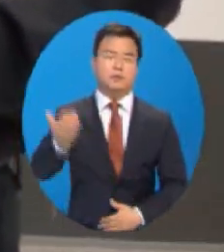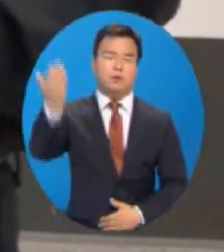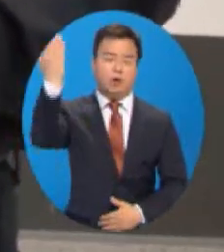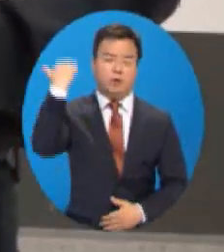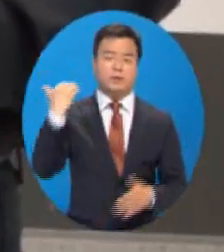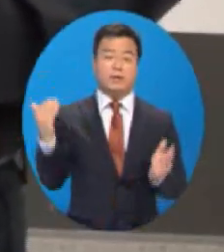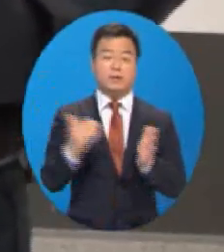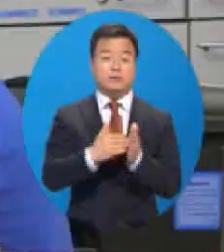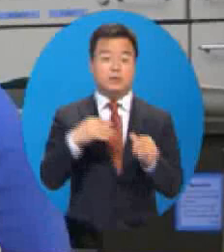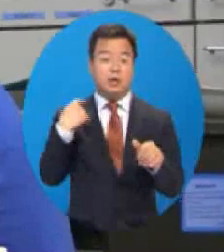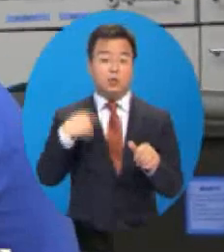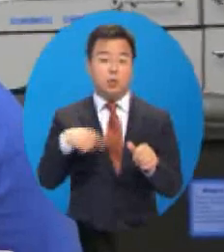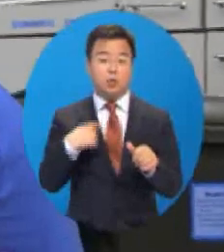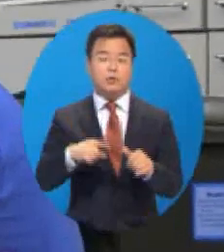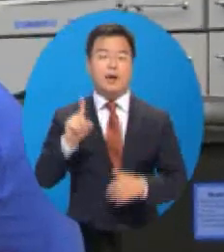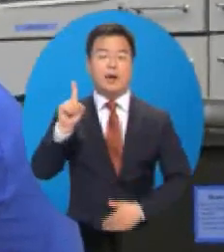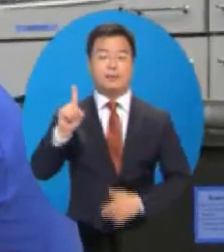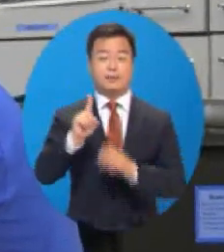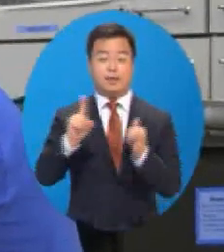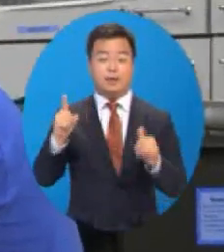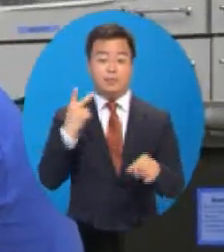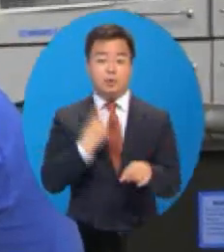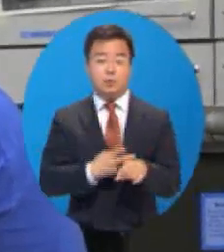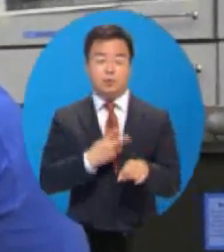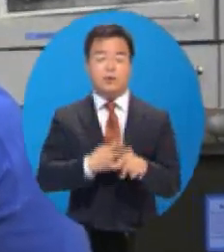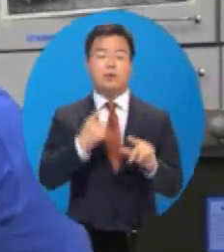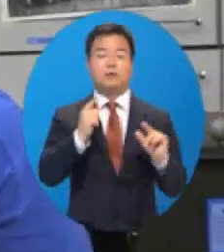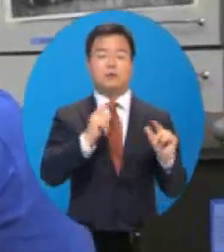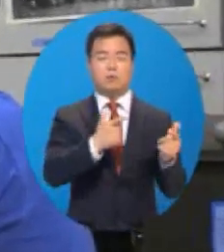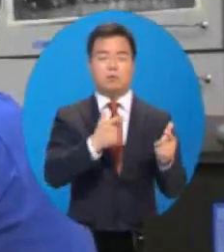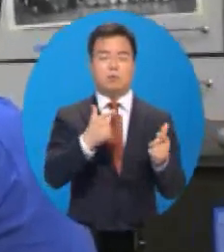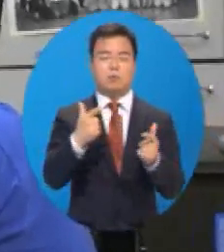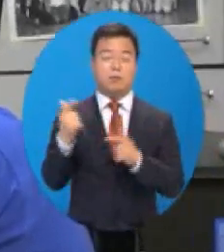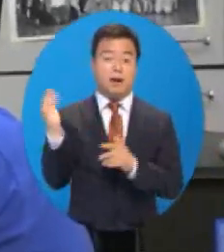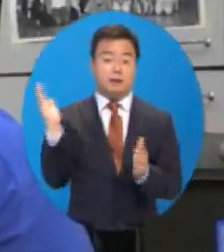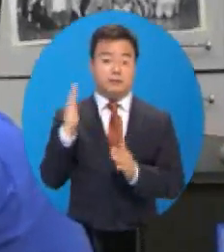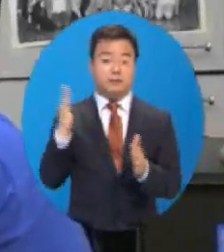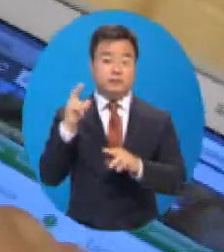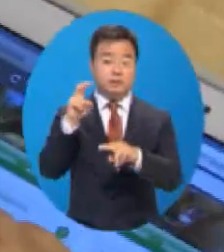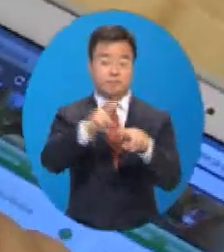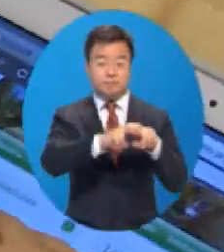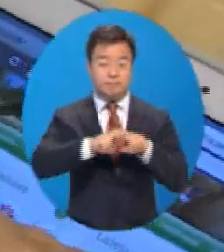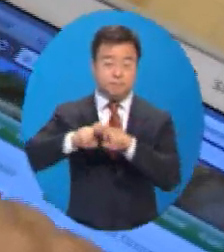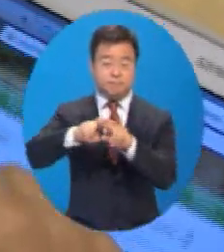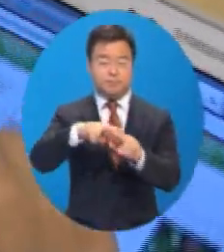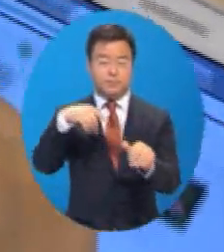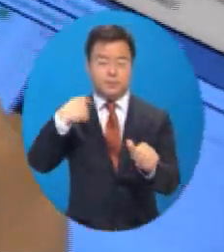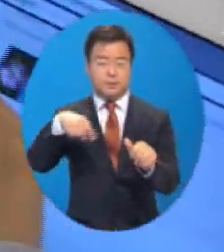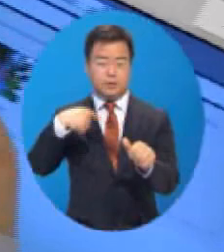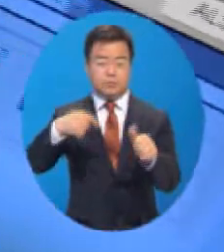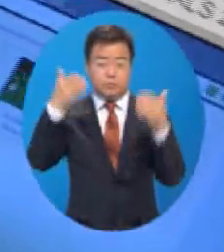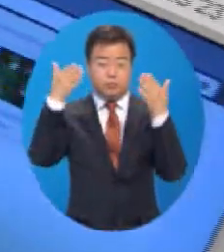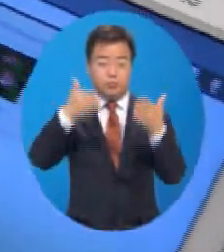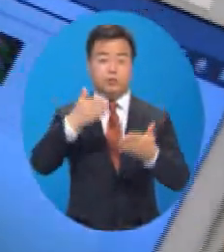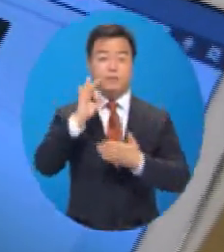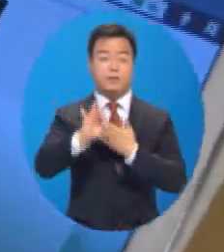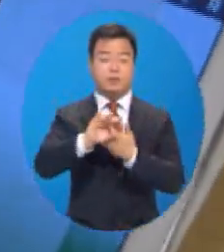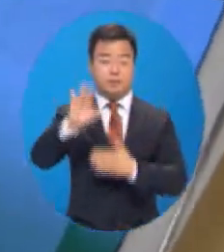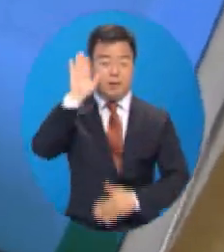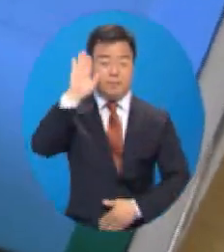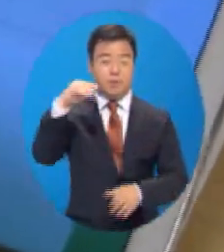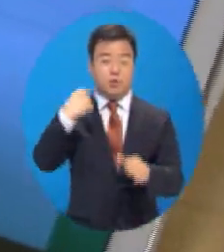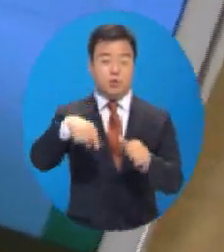이전까지의 교육이 한 사람의 교사가 여러 명의 학생들을 앉혀놓고 가르치는 데 중점을 뒀다면 미래 교육의